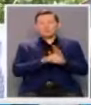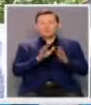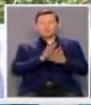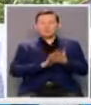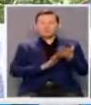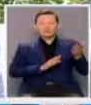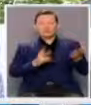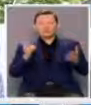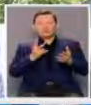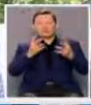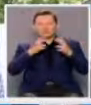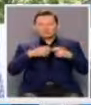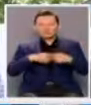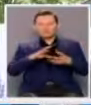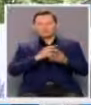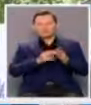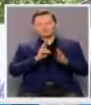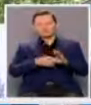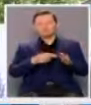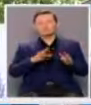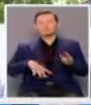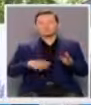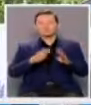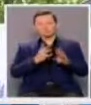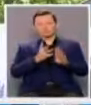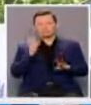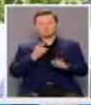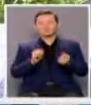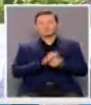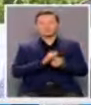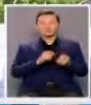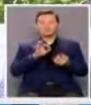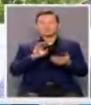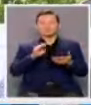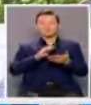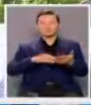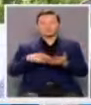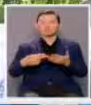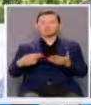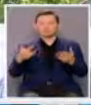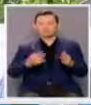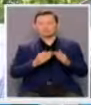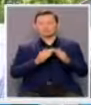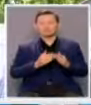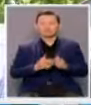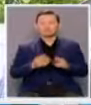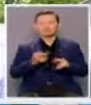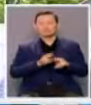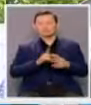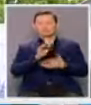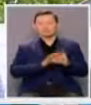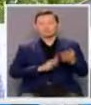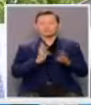заключение независимых экспертов и потом стать в очередь. Необходимы документы, подтверждающие непригодность данного дома. Лишь после этого мы